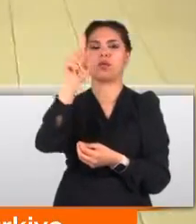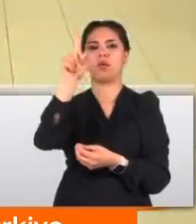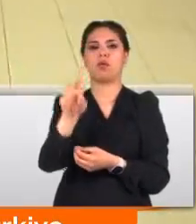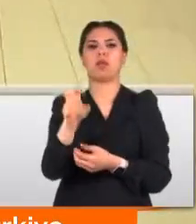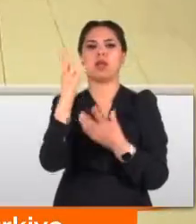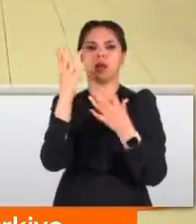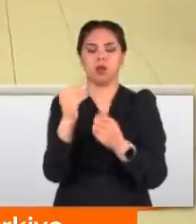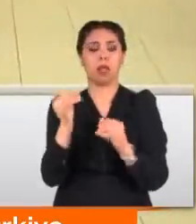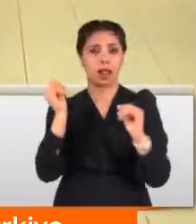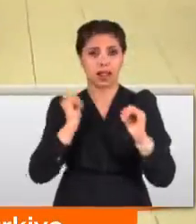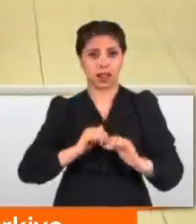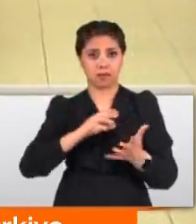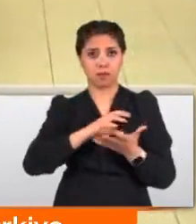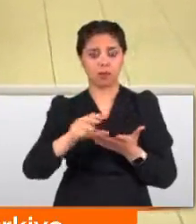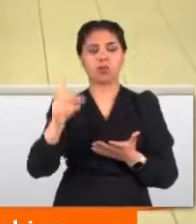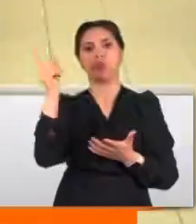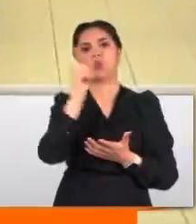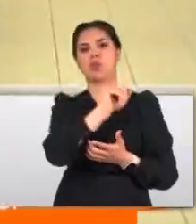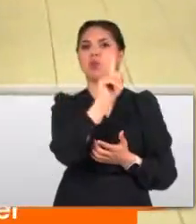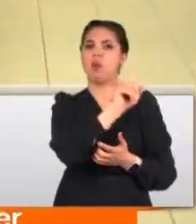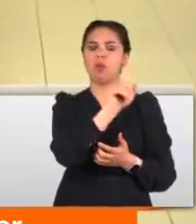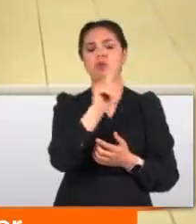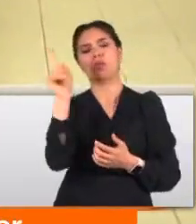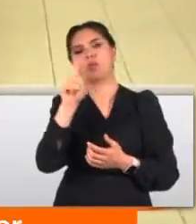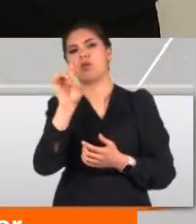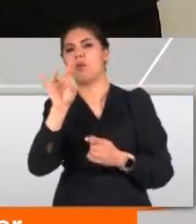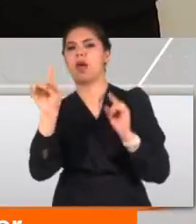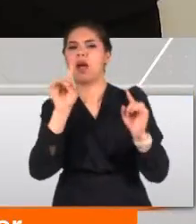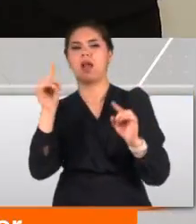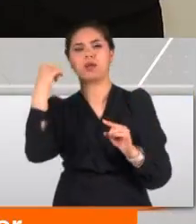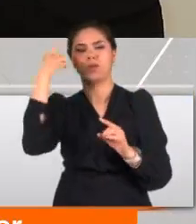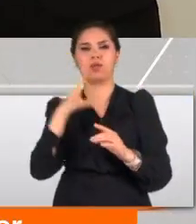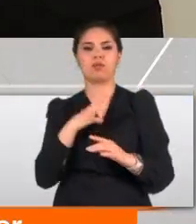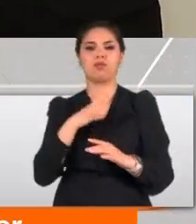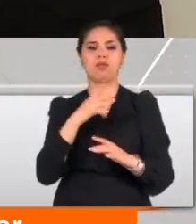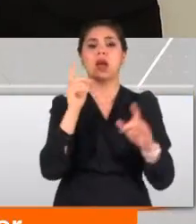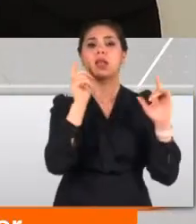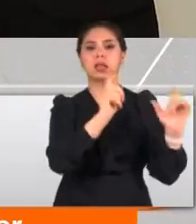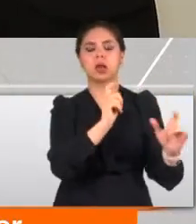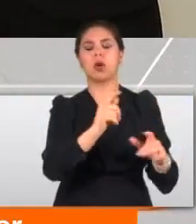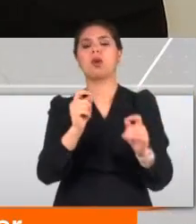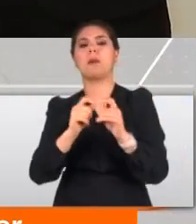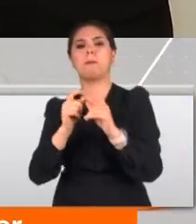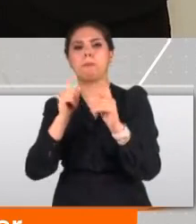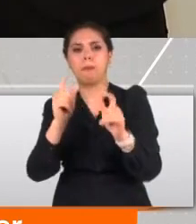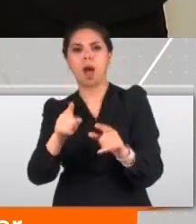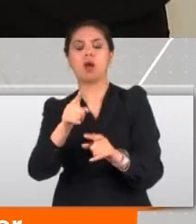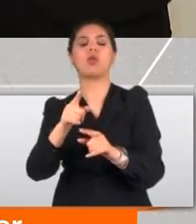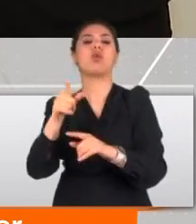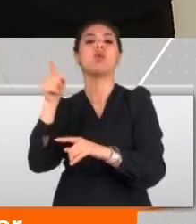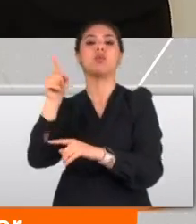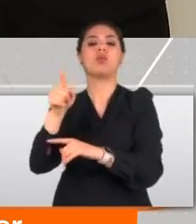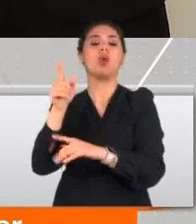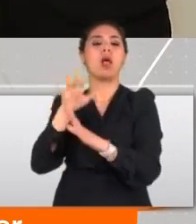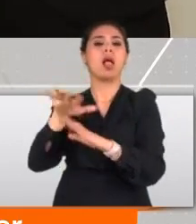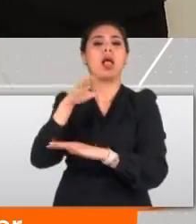%19.18 oldu. Refah payının ise %10 ila 15 olması bekleniyor. SSK Bağkur memur emeklisi için 3 formül